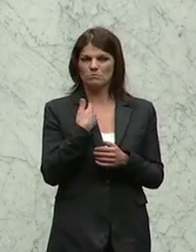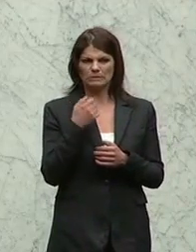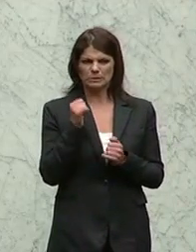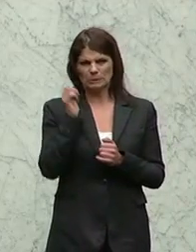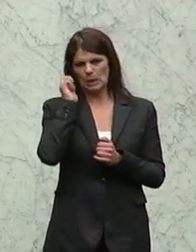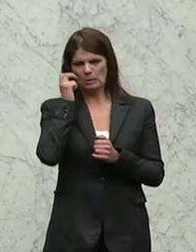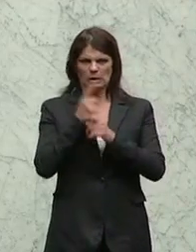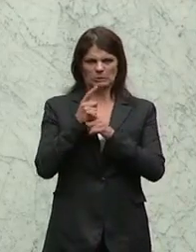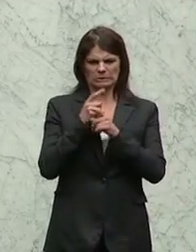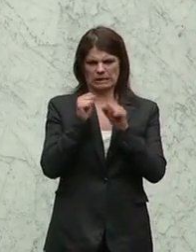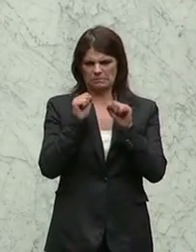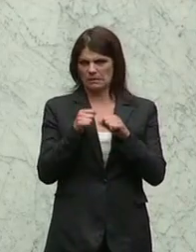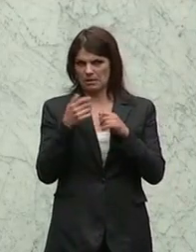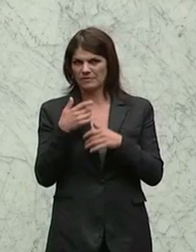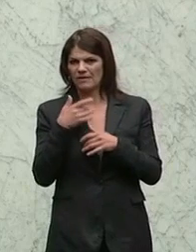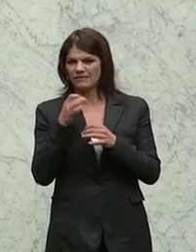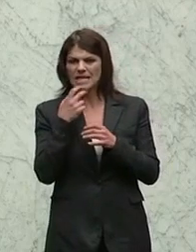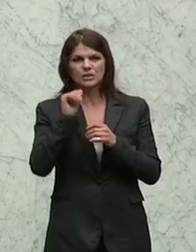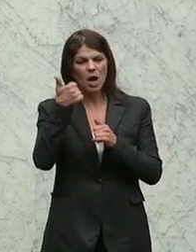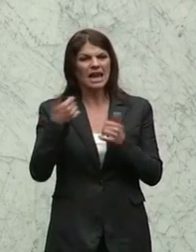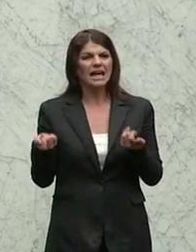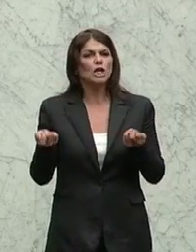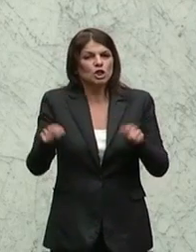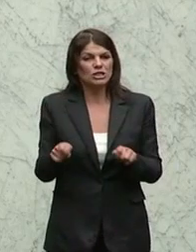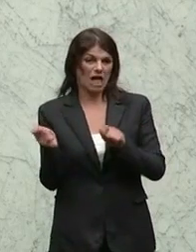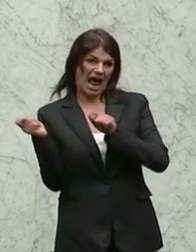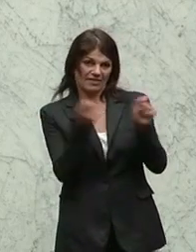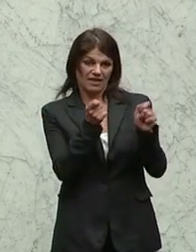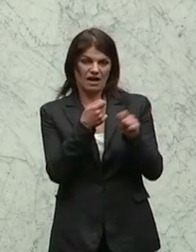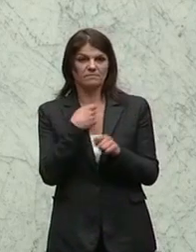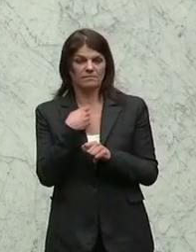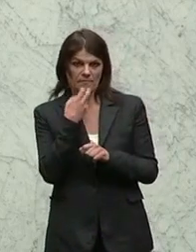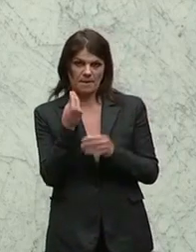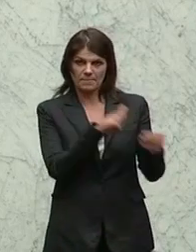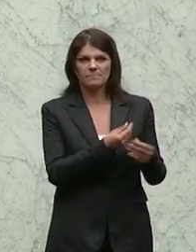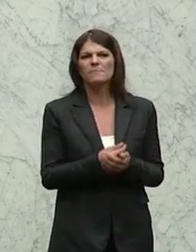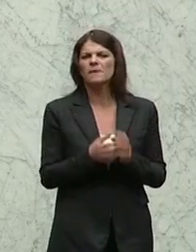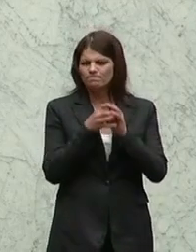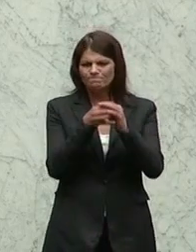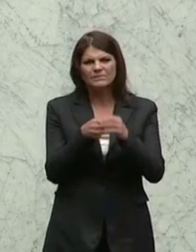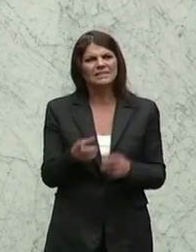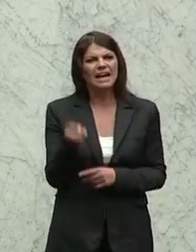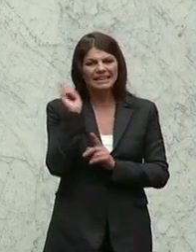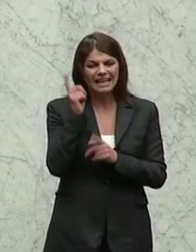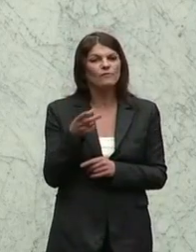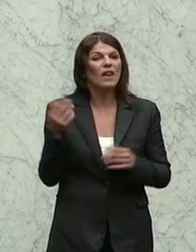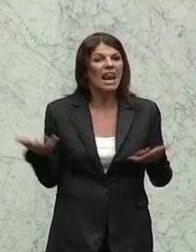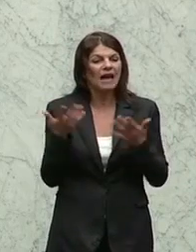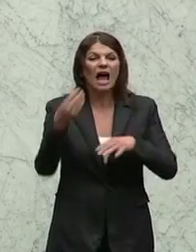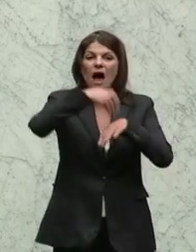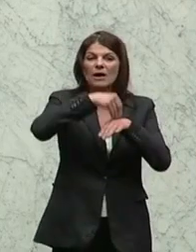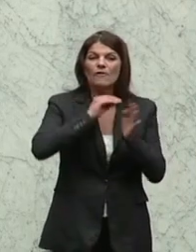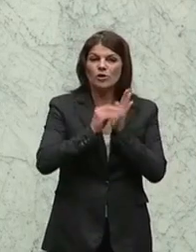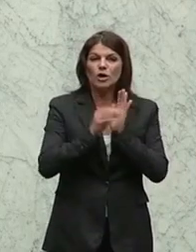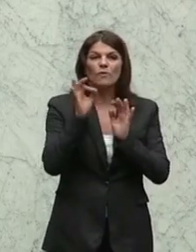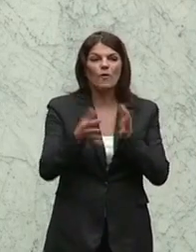gibt, hinsichtlich der anderen Fraktionen einen Entschließungsantrag einbringen, betreffend die Dringlichkeit von Erleichterungen der